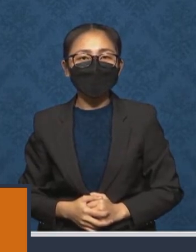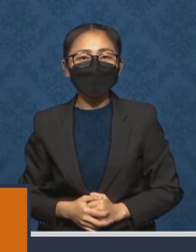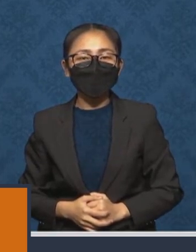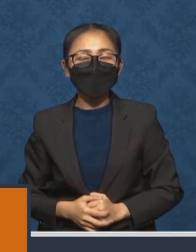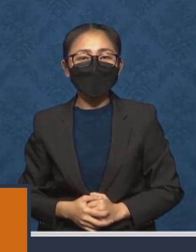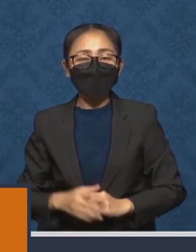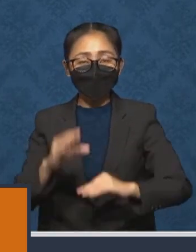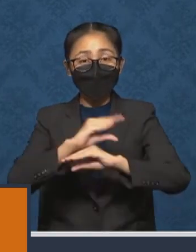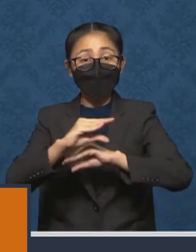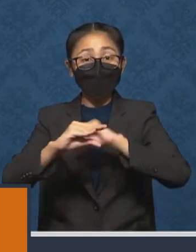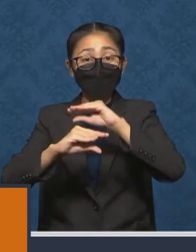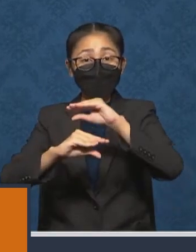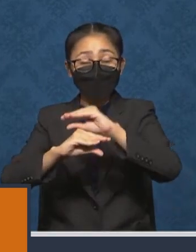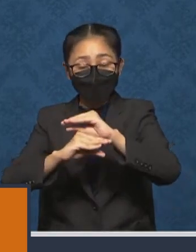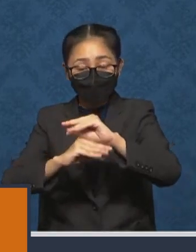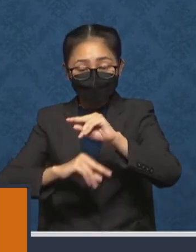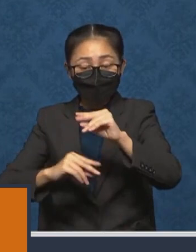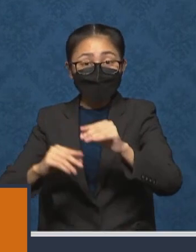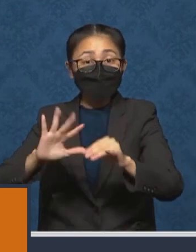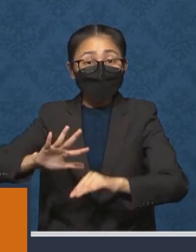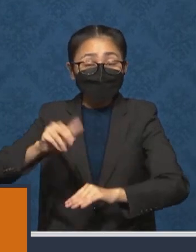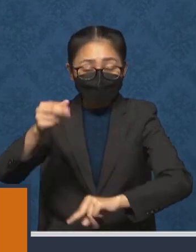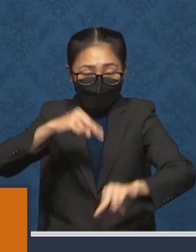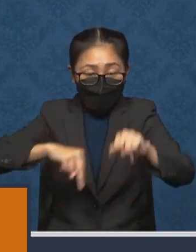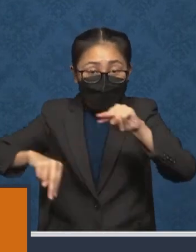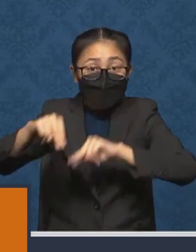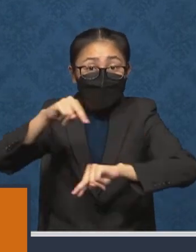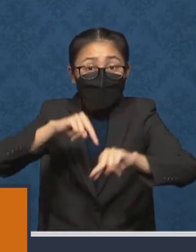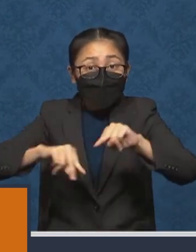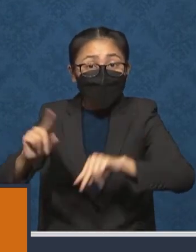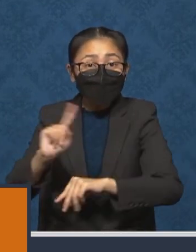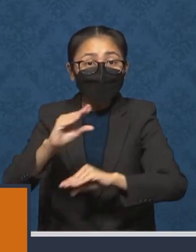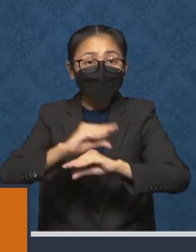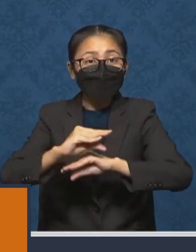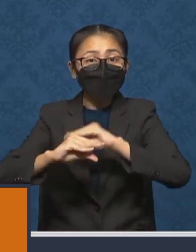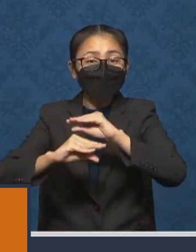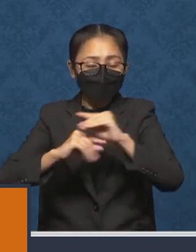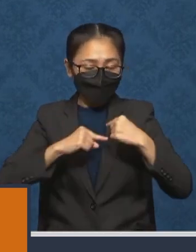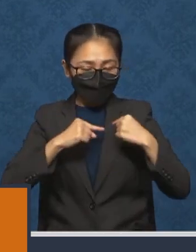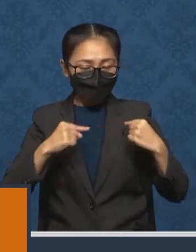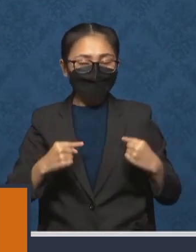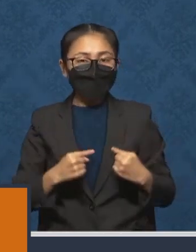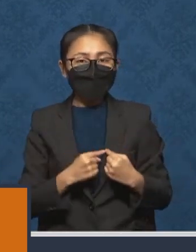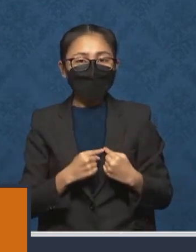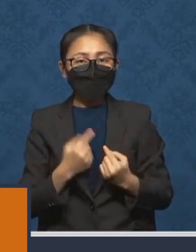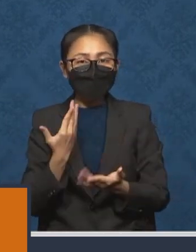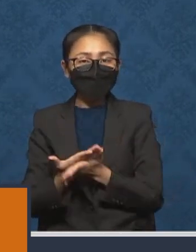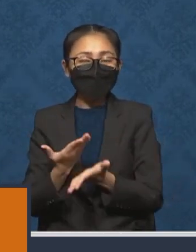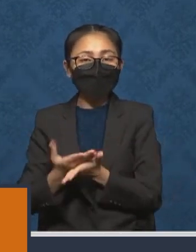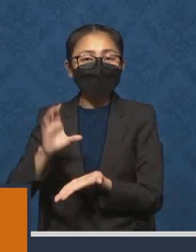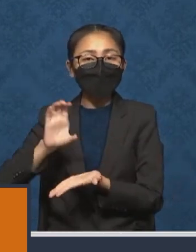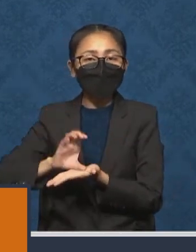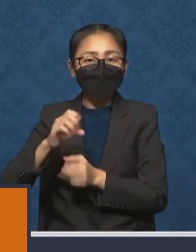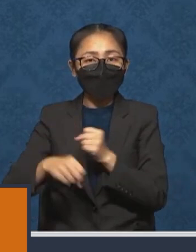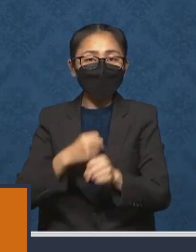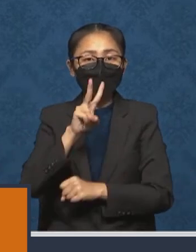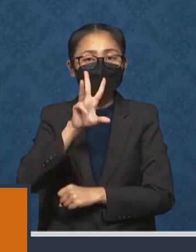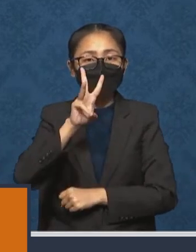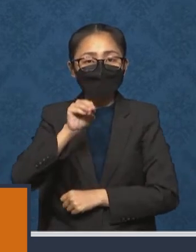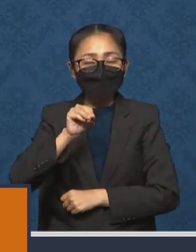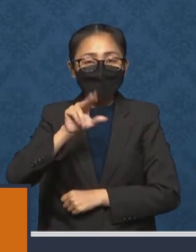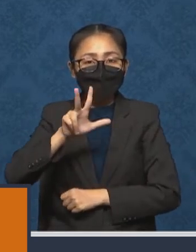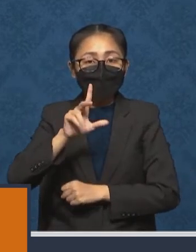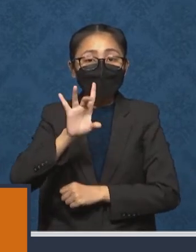โครงการที่ใช้ในการฟื้นฟูผู้ต้องขังโครงการหนึ่งคือโครงการกำลังใจซึ่งมีงบประมาณในปี63เพียง8ล้าน